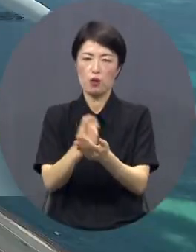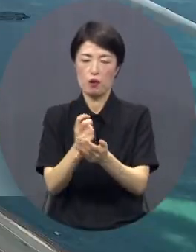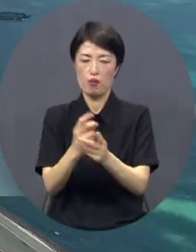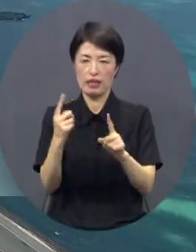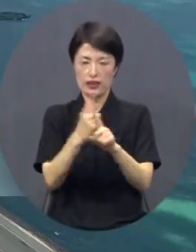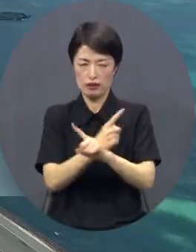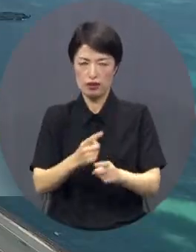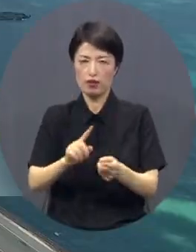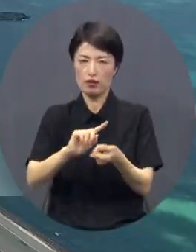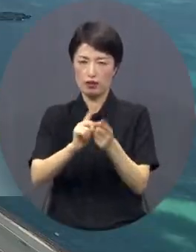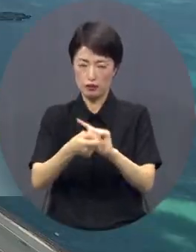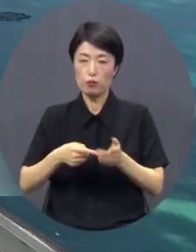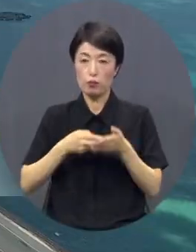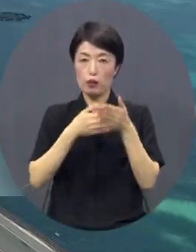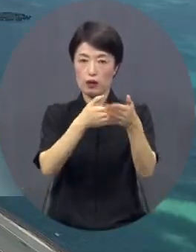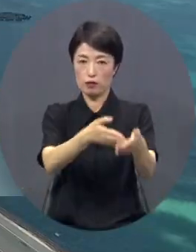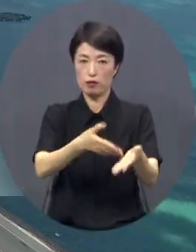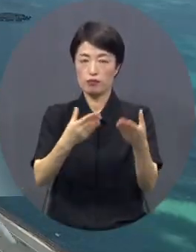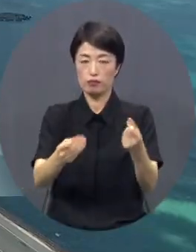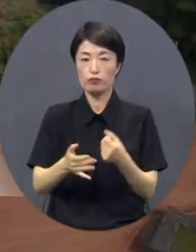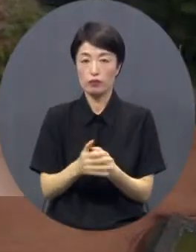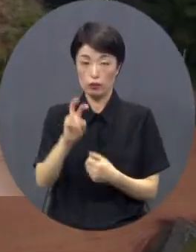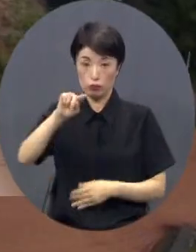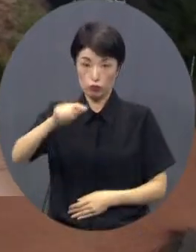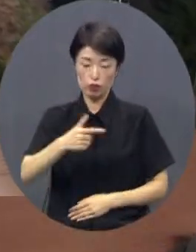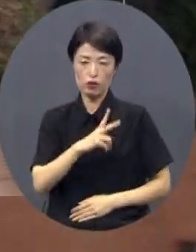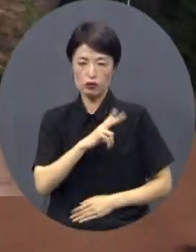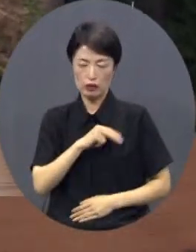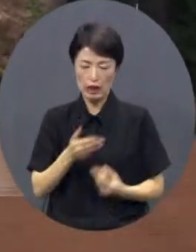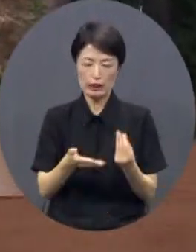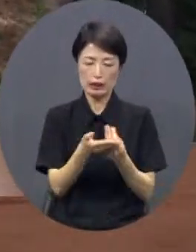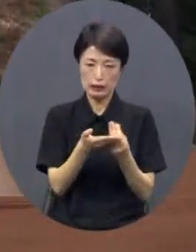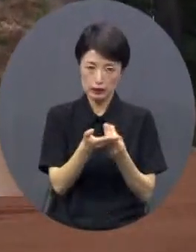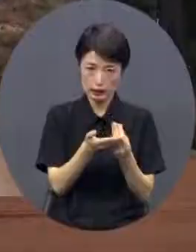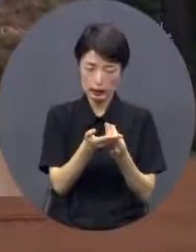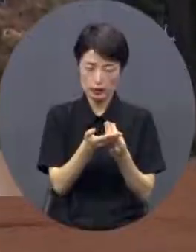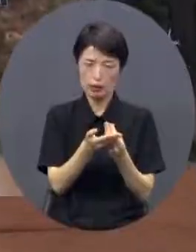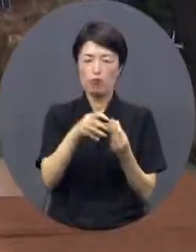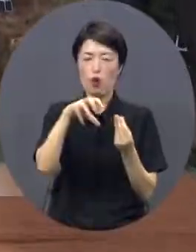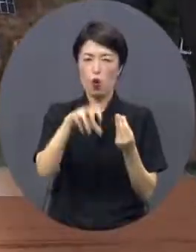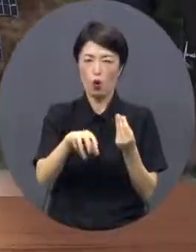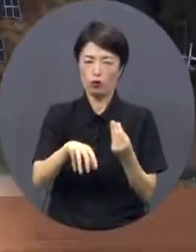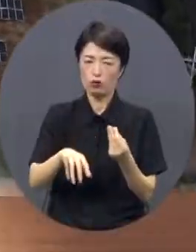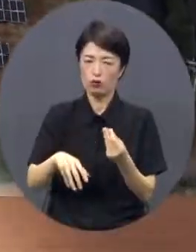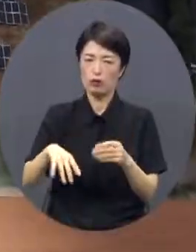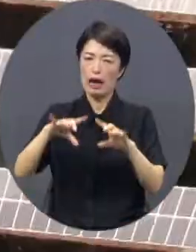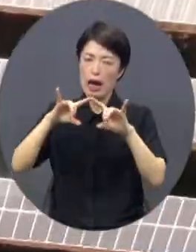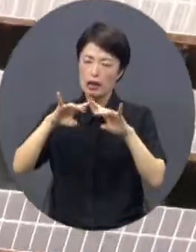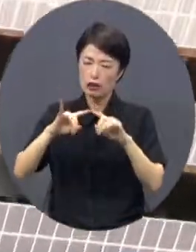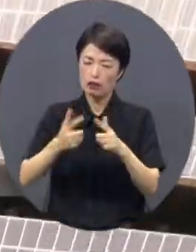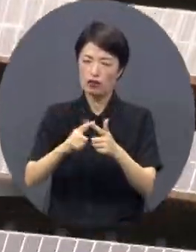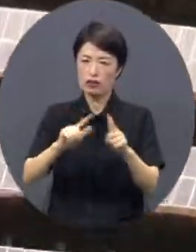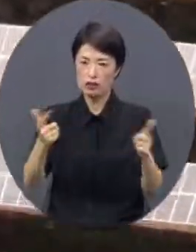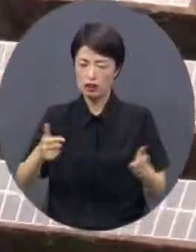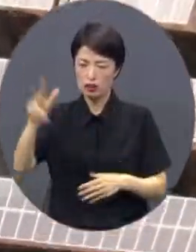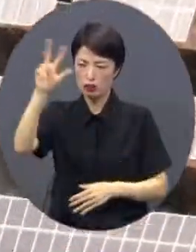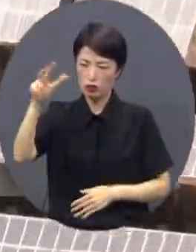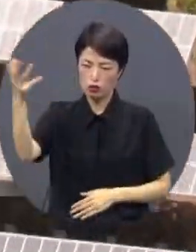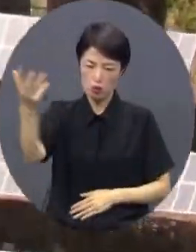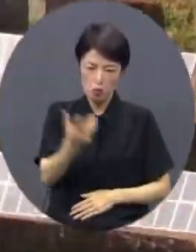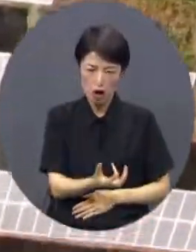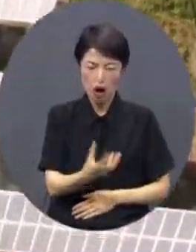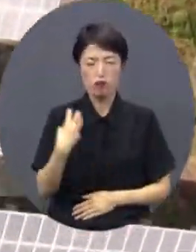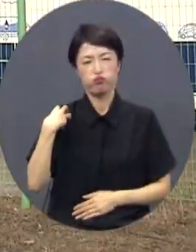발휘했습니다 문대림 의원은 제주와 섬지역의 경우 에너지 운송 부담과 수급 위험이 크기 때문에